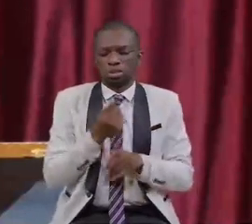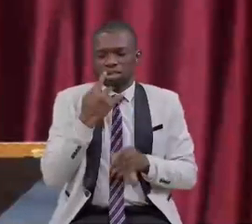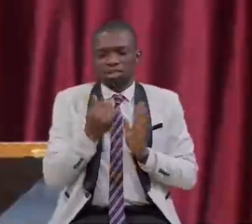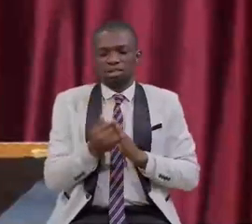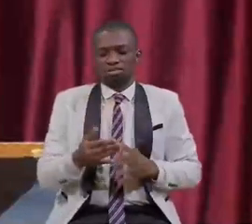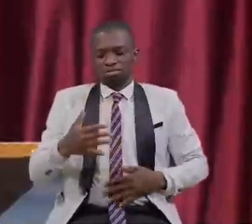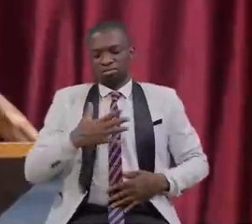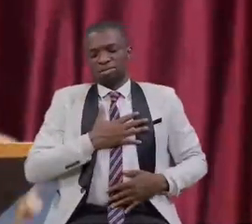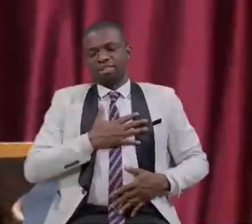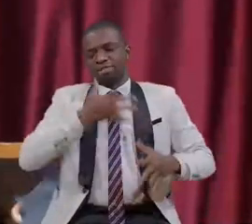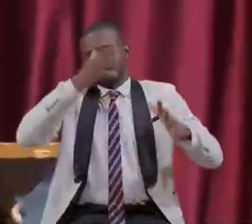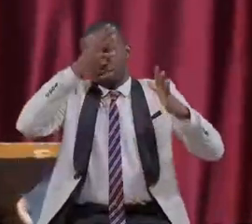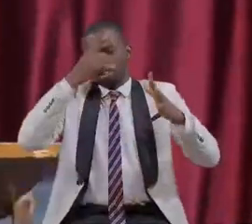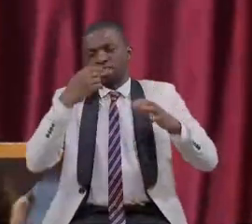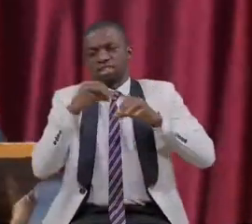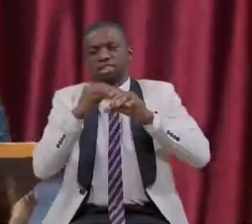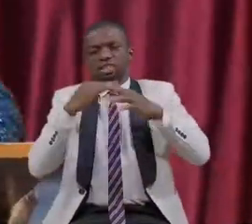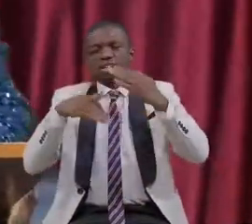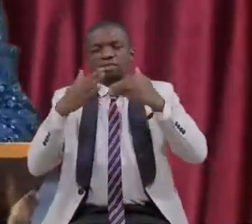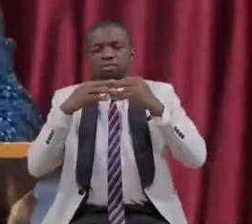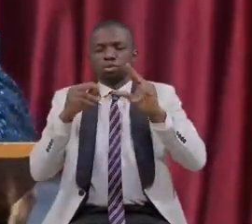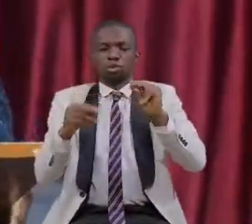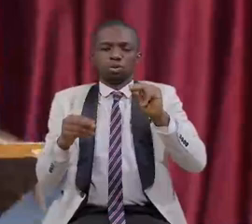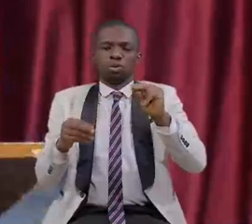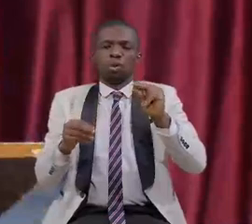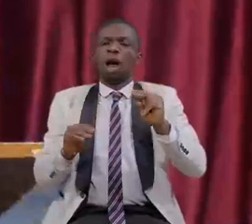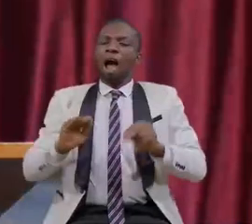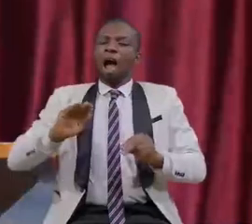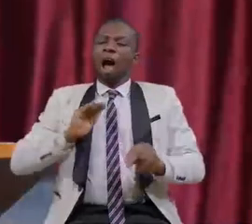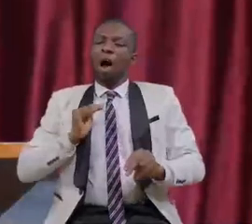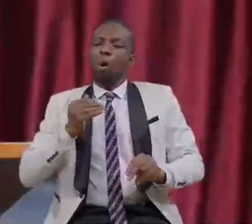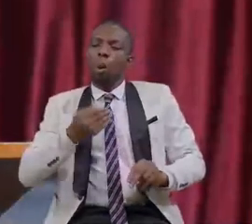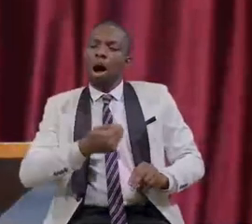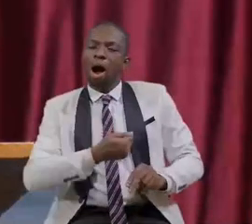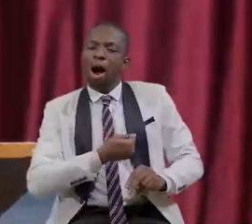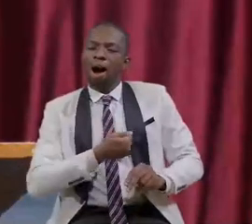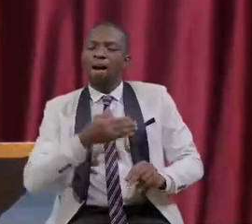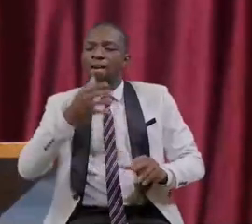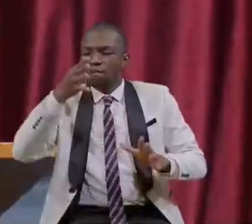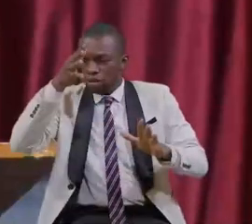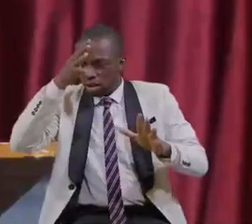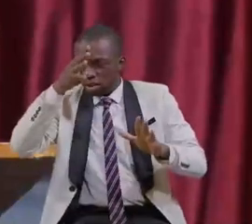La relation par laquelle on peut dire, pas moi seul, mais notre Père qui est dans les cieux.